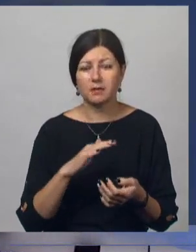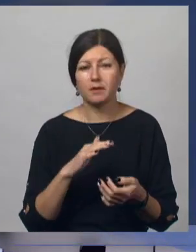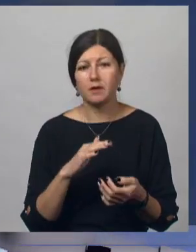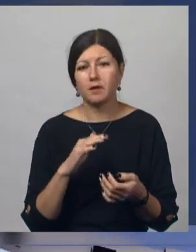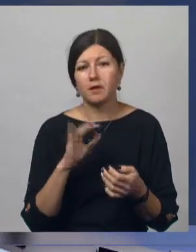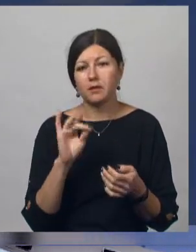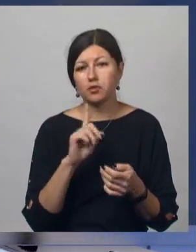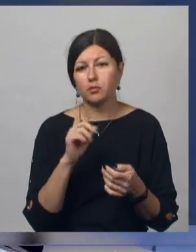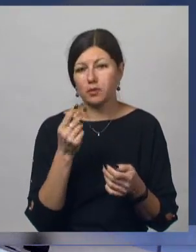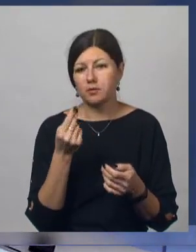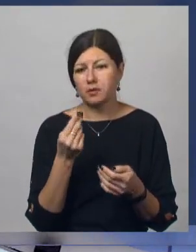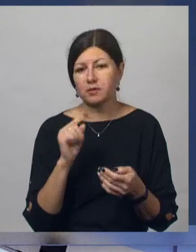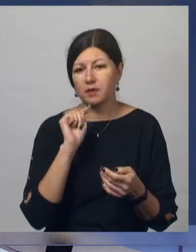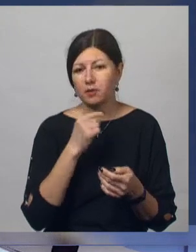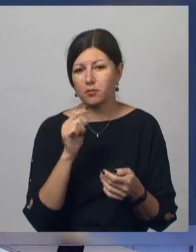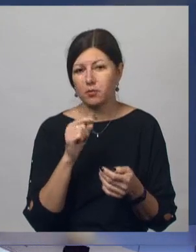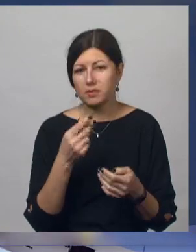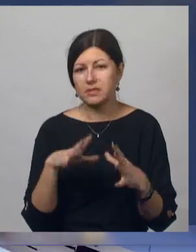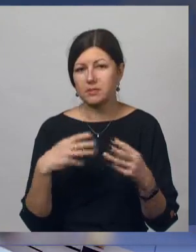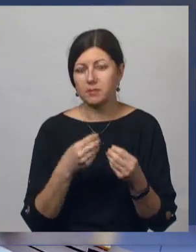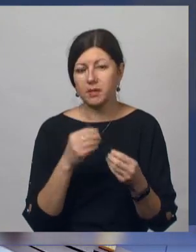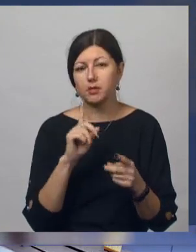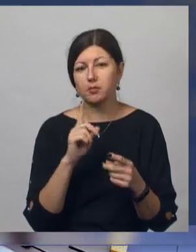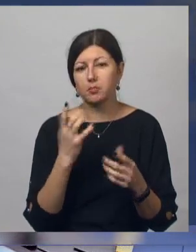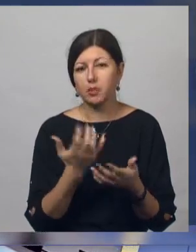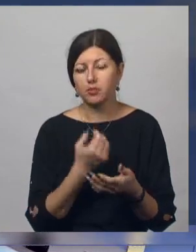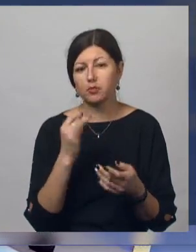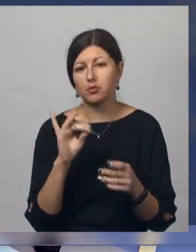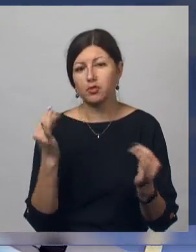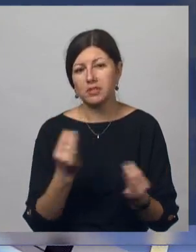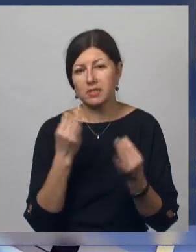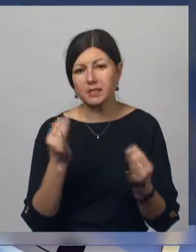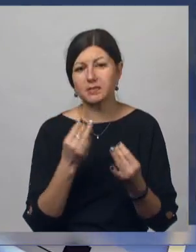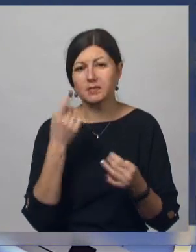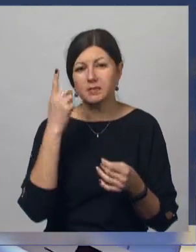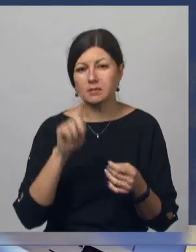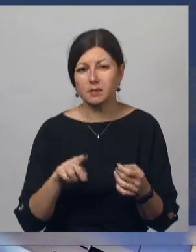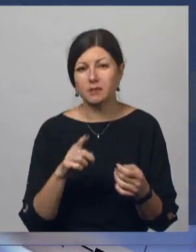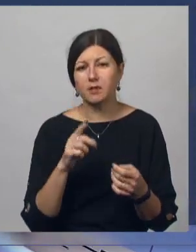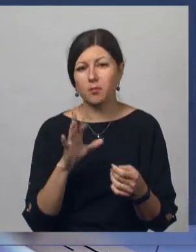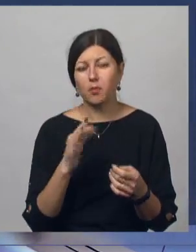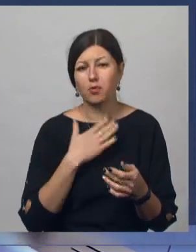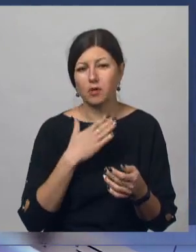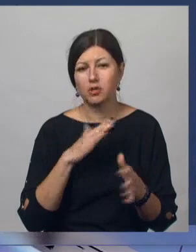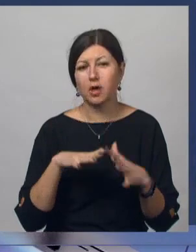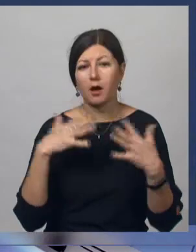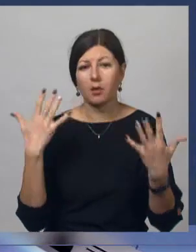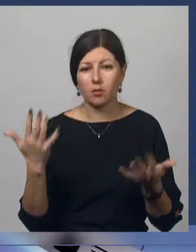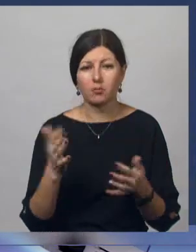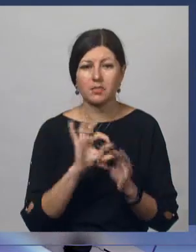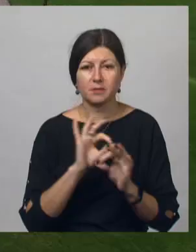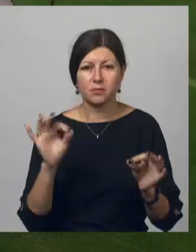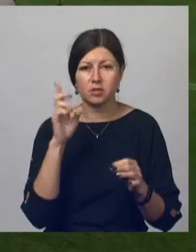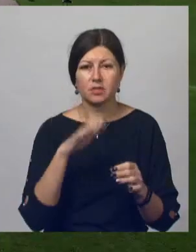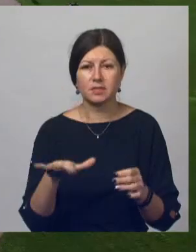семейного бюджета, но и получить очень интересные познавательные знания по нашей огромной, замечательной